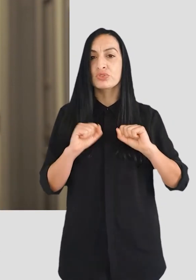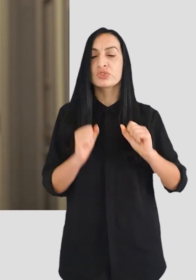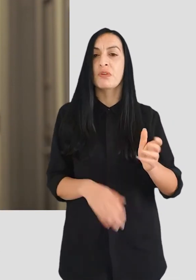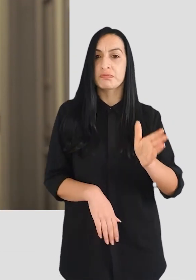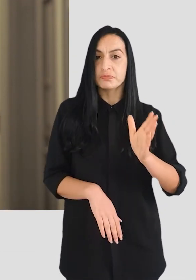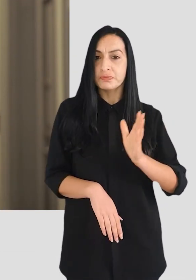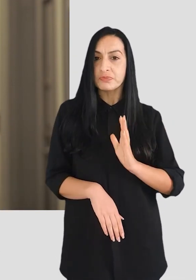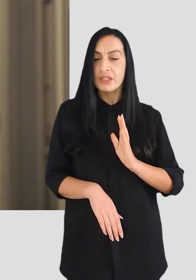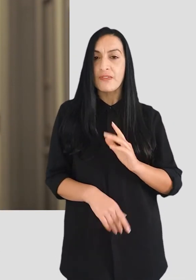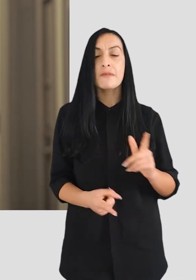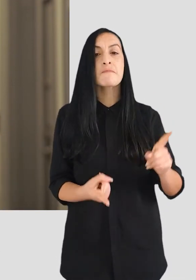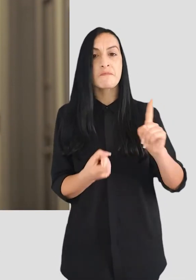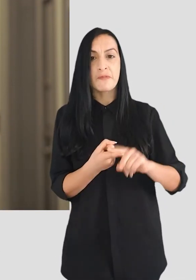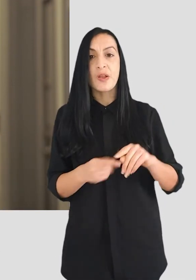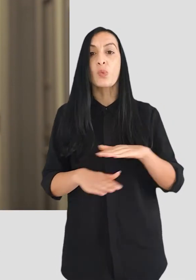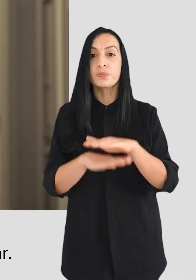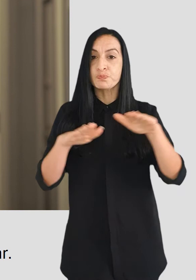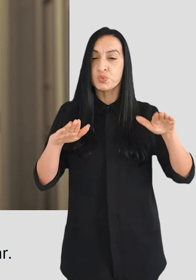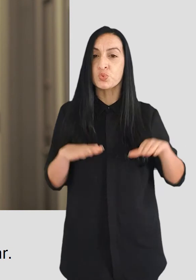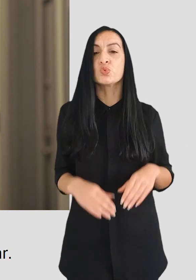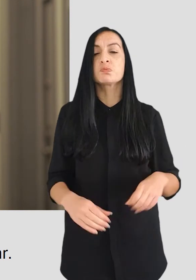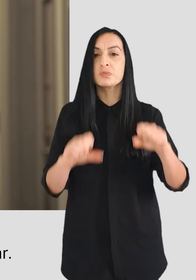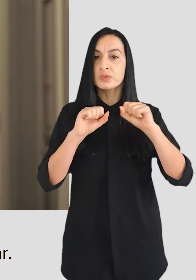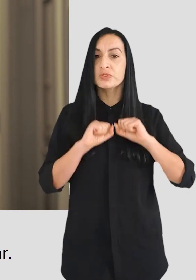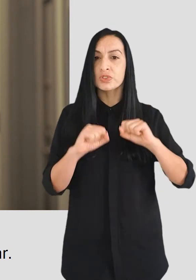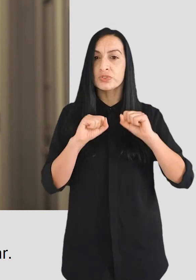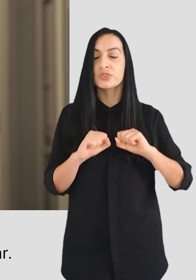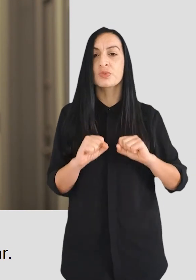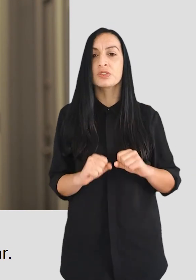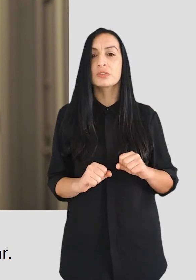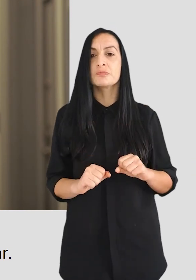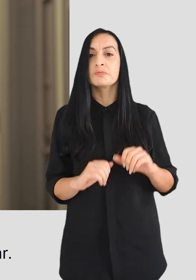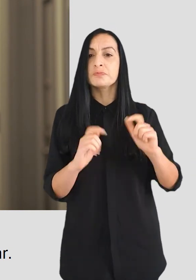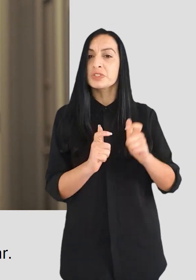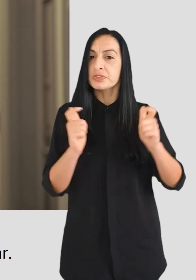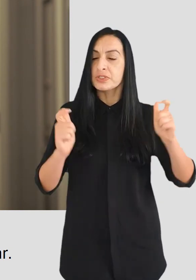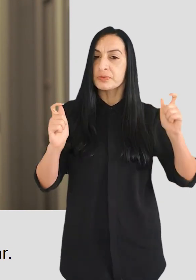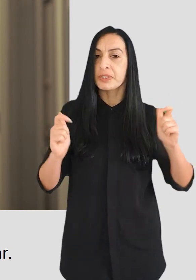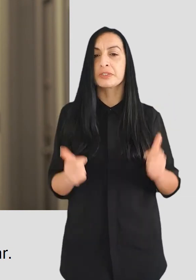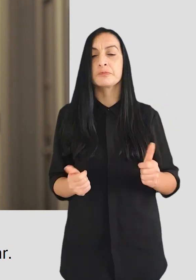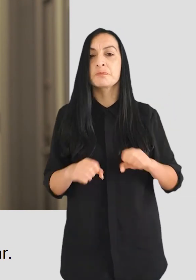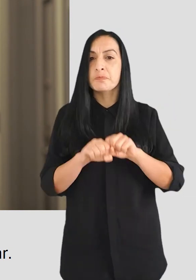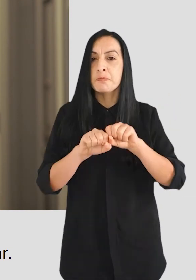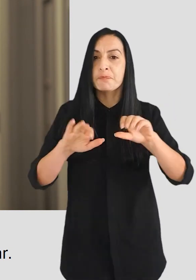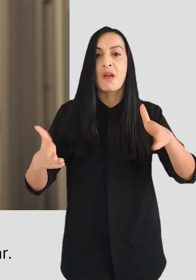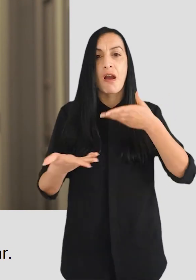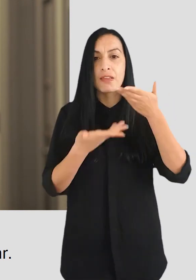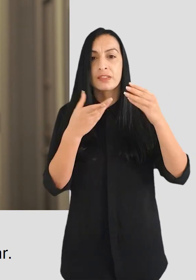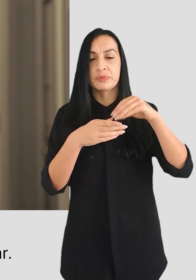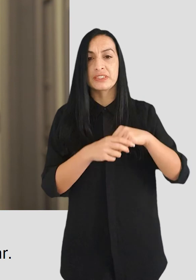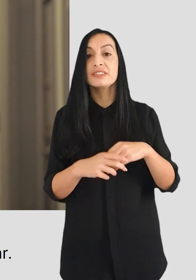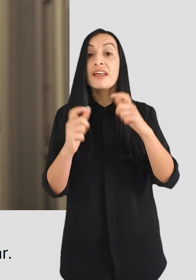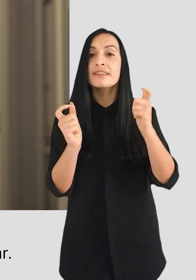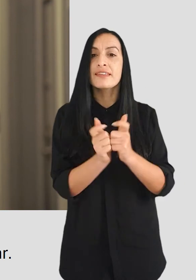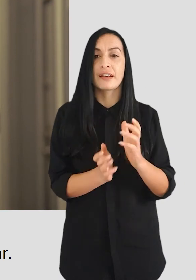çalışıyorlar. Öyle de bir uygulama var. Bütün bunları faaliyetlerini güçlendirmek, yaymak, anlatmak